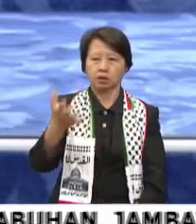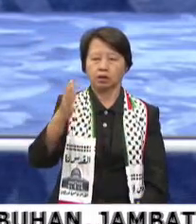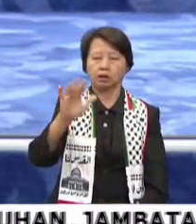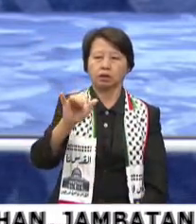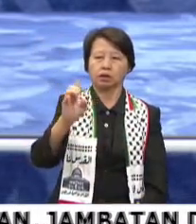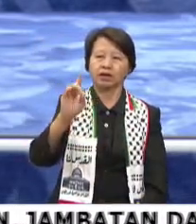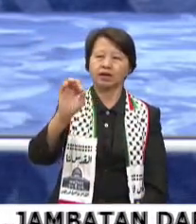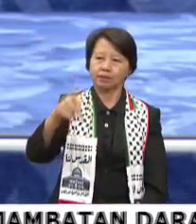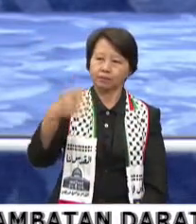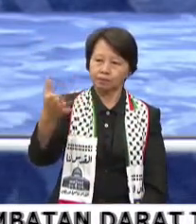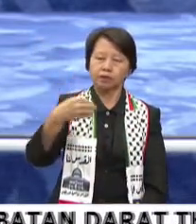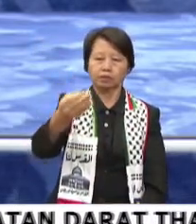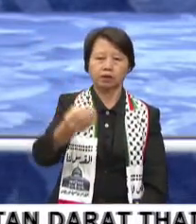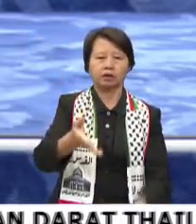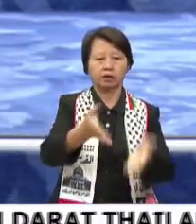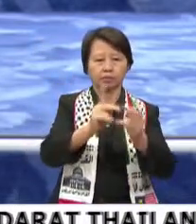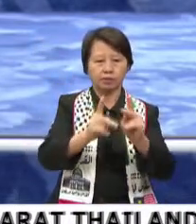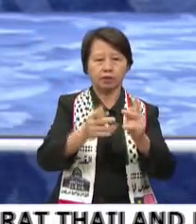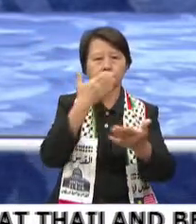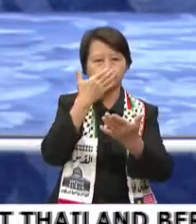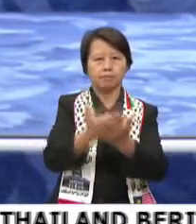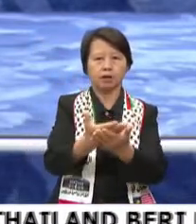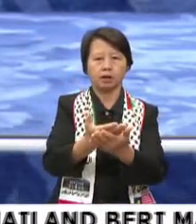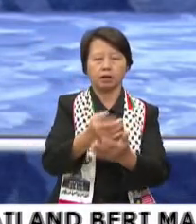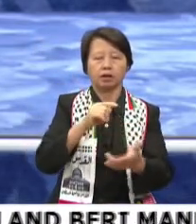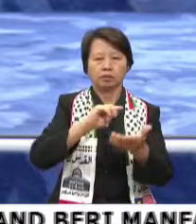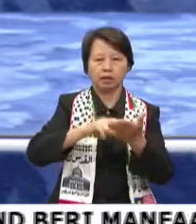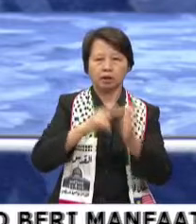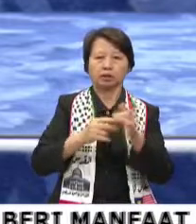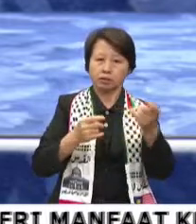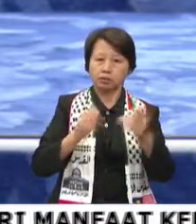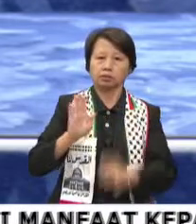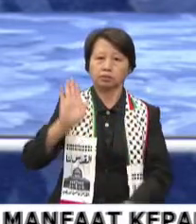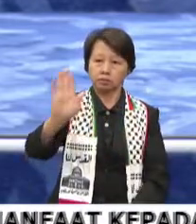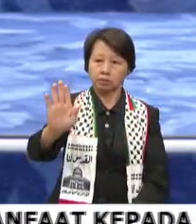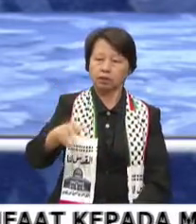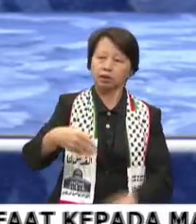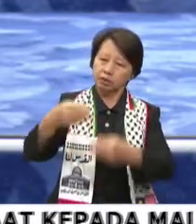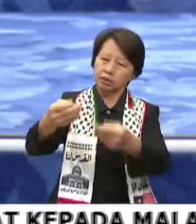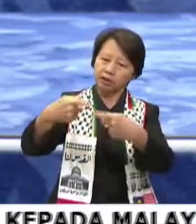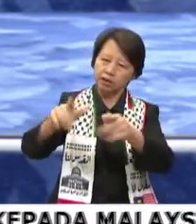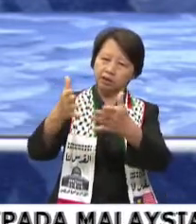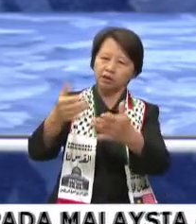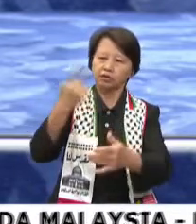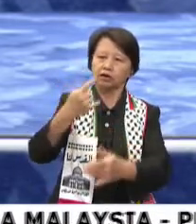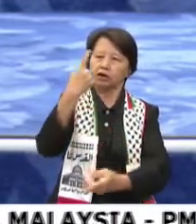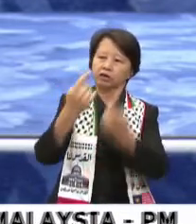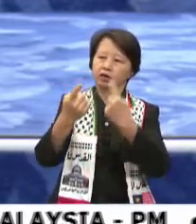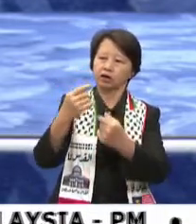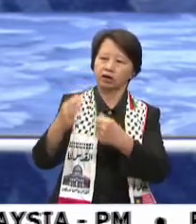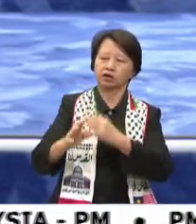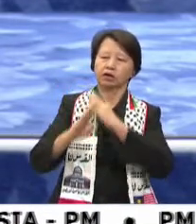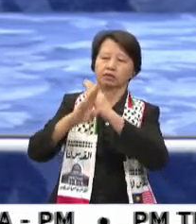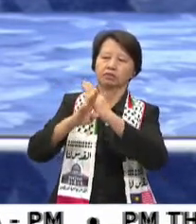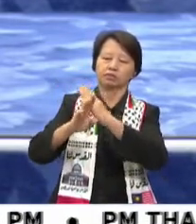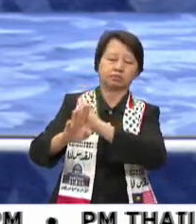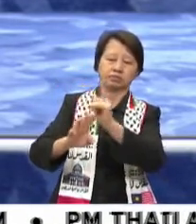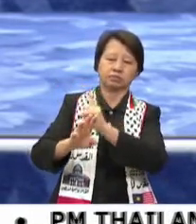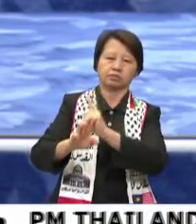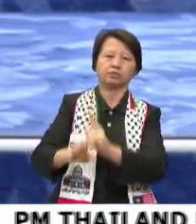yang dipertua bagi laluan yang baik ini menunjukkan Madani kita bagi laluan selalu soalan tu Pin